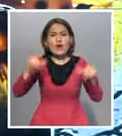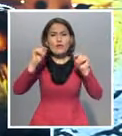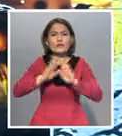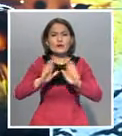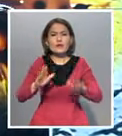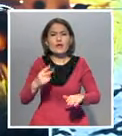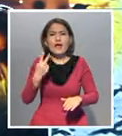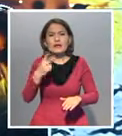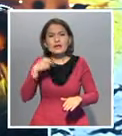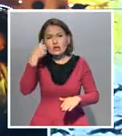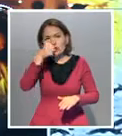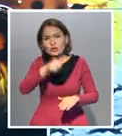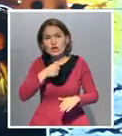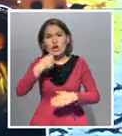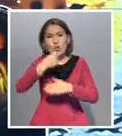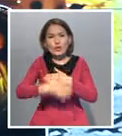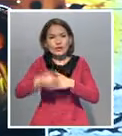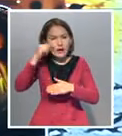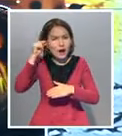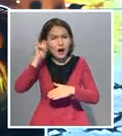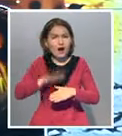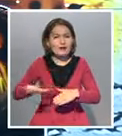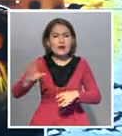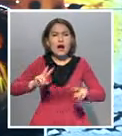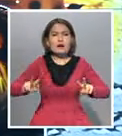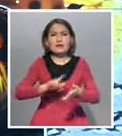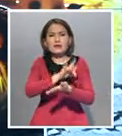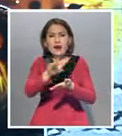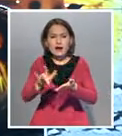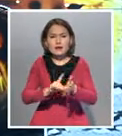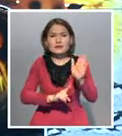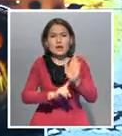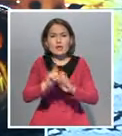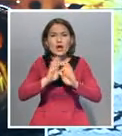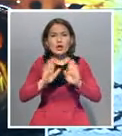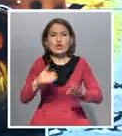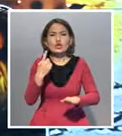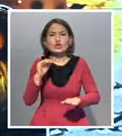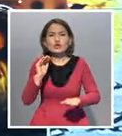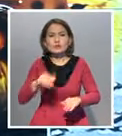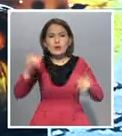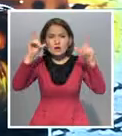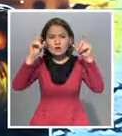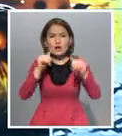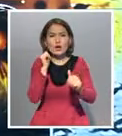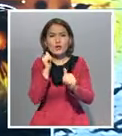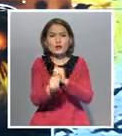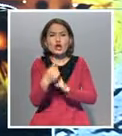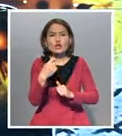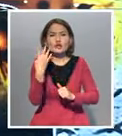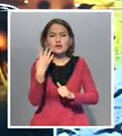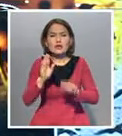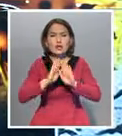көрмесі екінші жыл қатарынан Орта Азиядағы экспозициясын Астанадан бастап отыр. Көрмеге 100 мың суреттің ішінен топ жарған 140